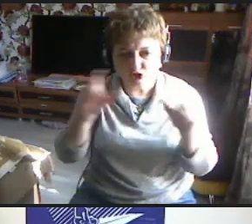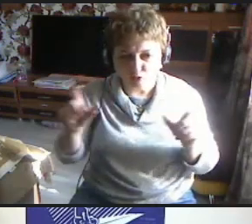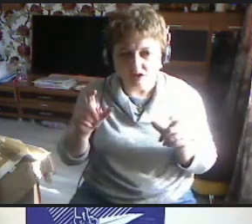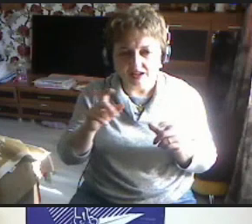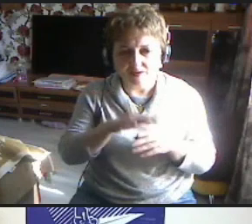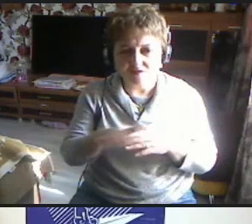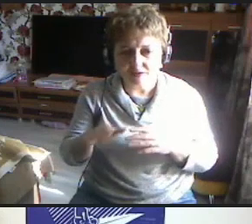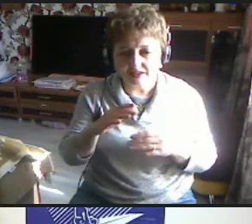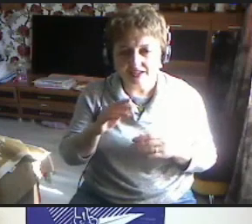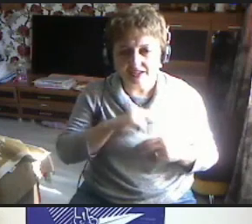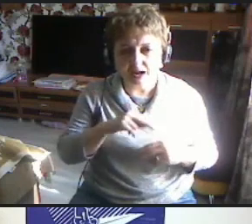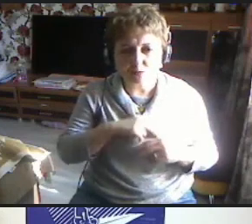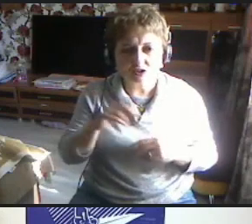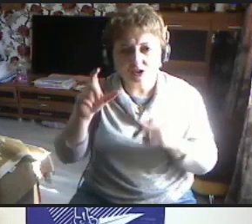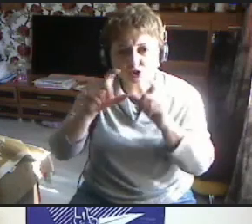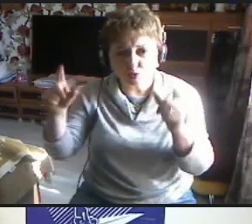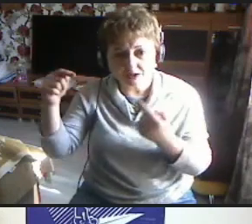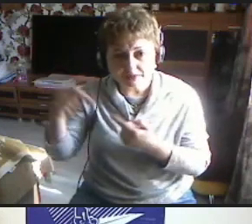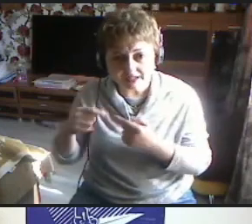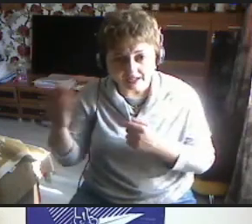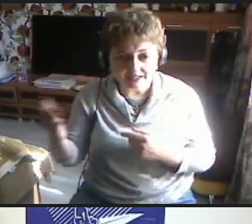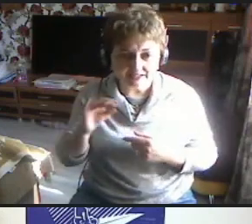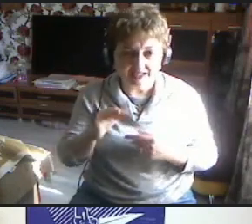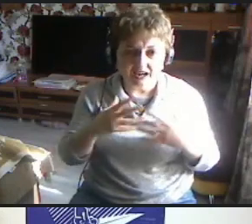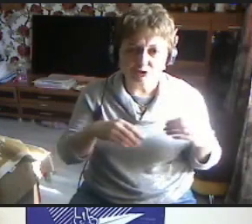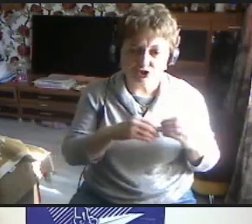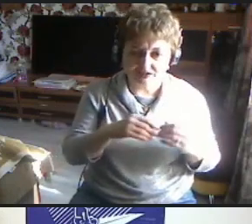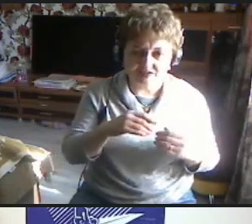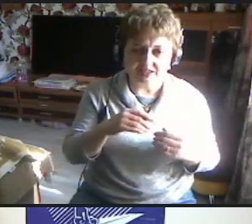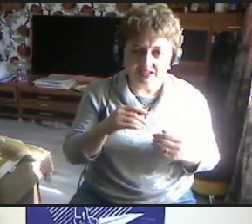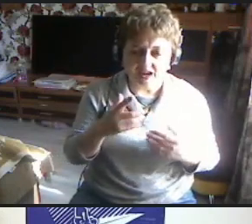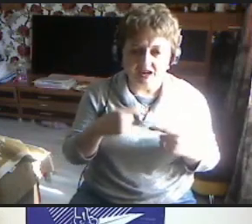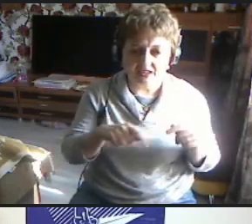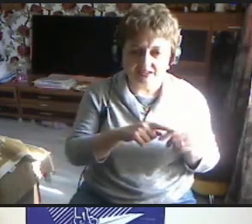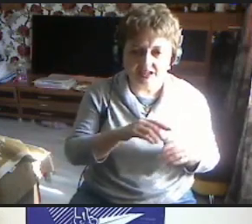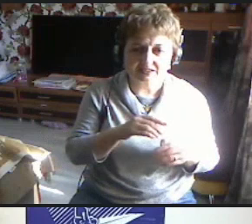и, соответственно, общественной организации. И, естественно,